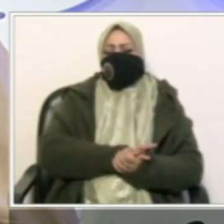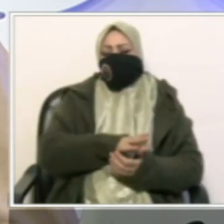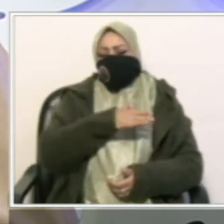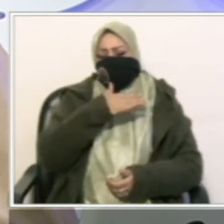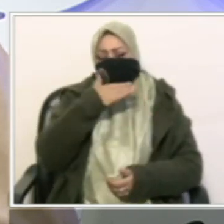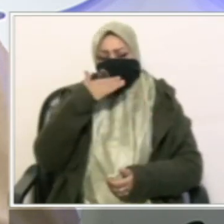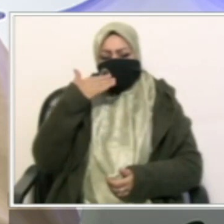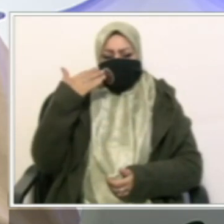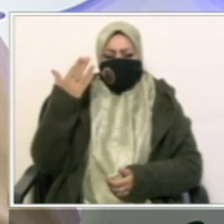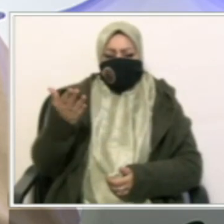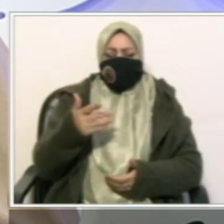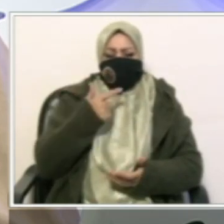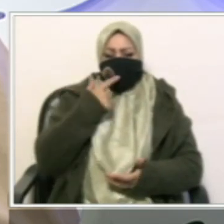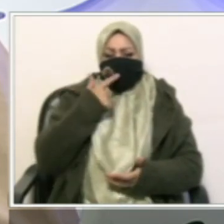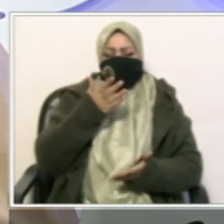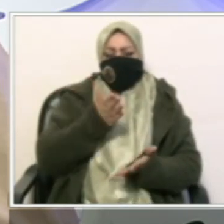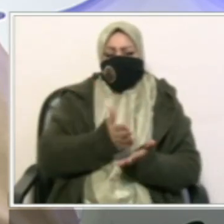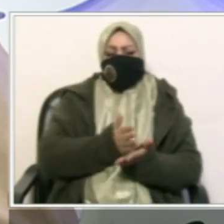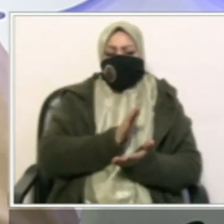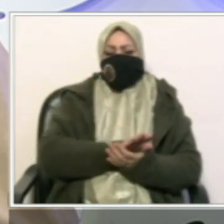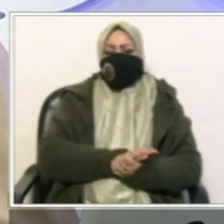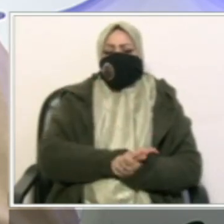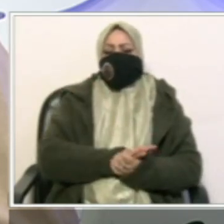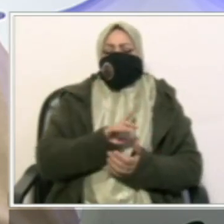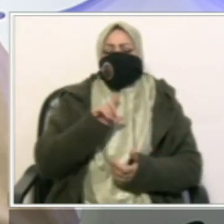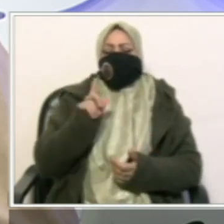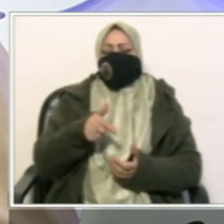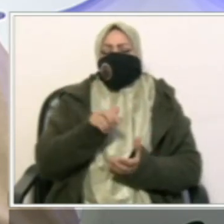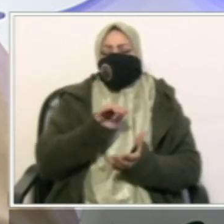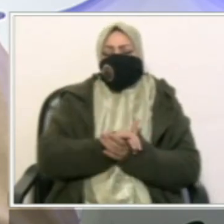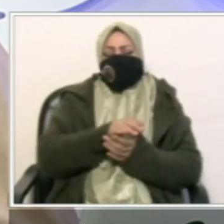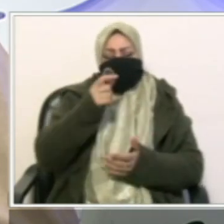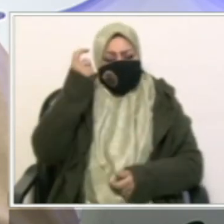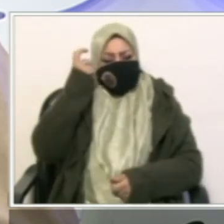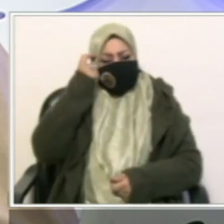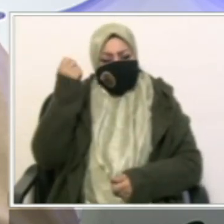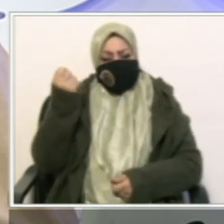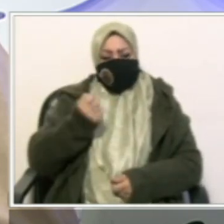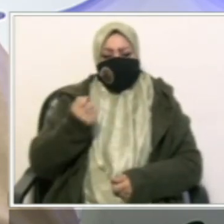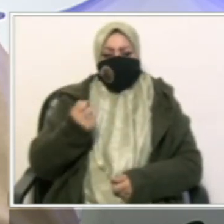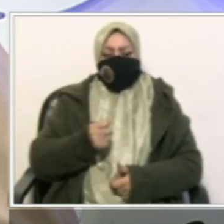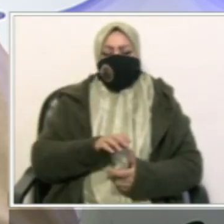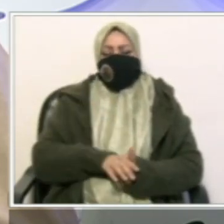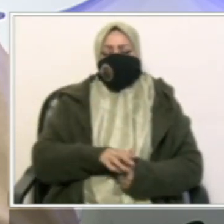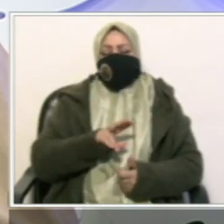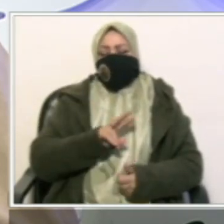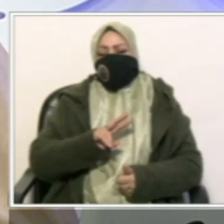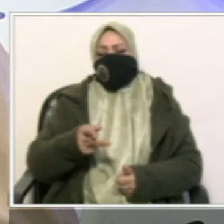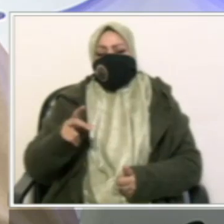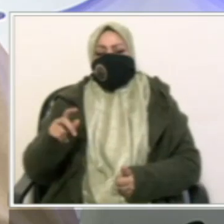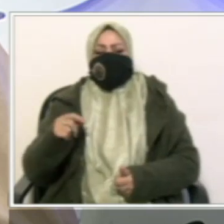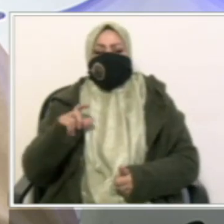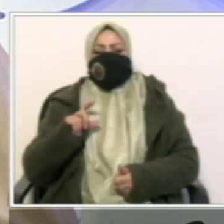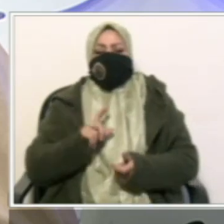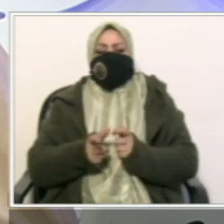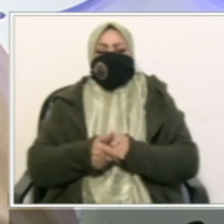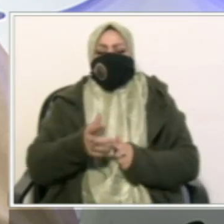أصحاب العقول ولا ينكرها إلا منافق معلوم النفاق أو